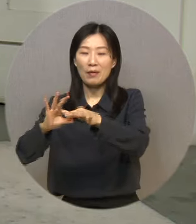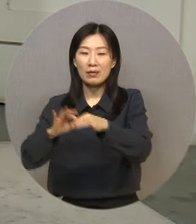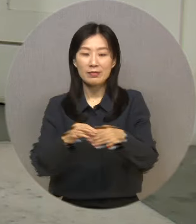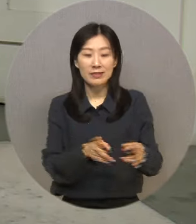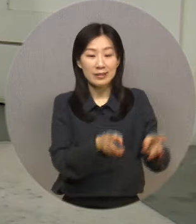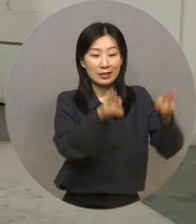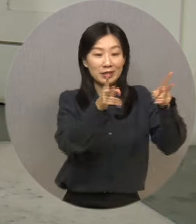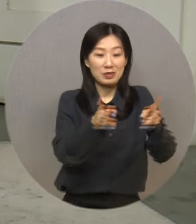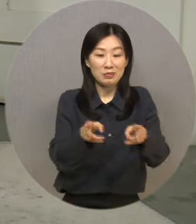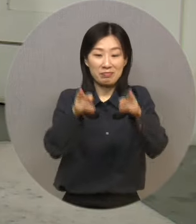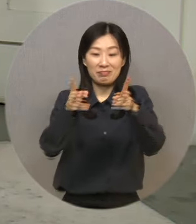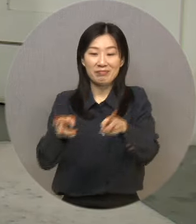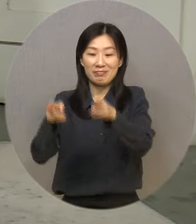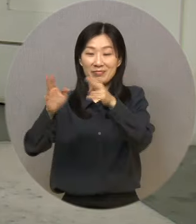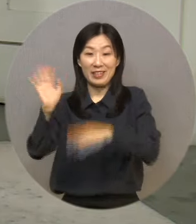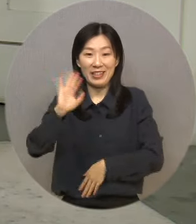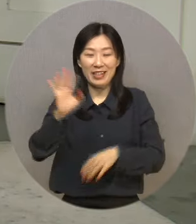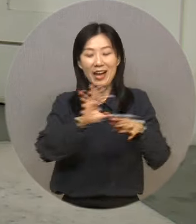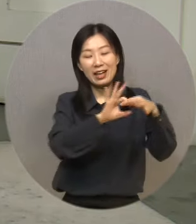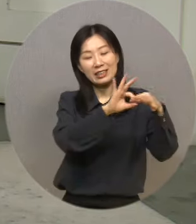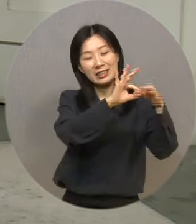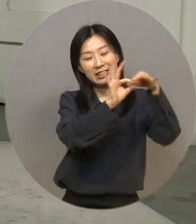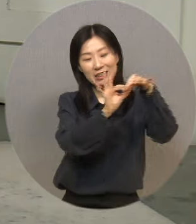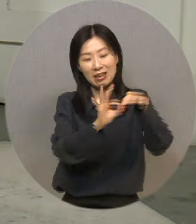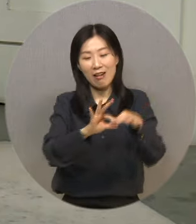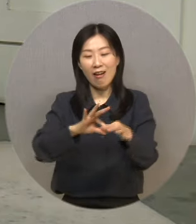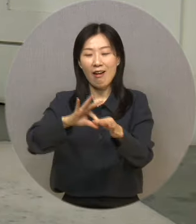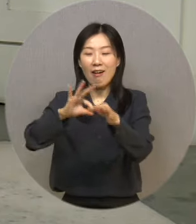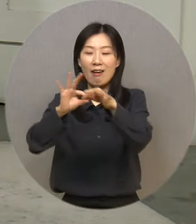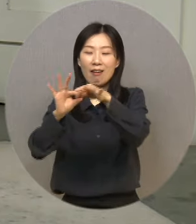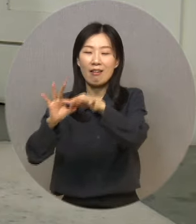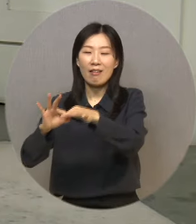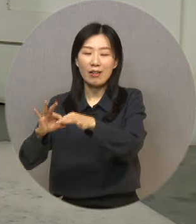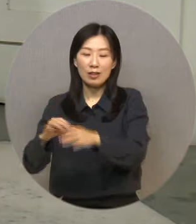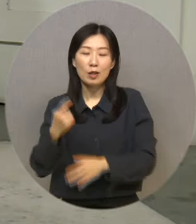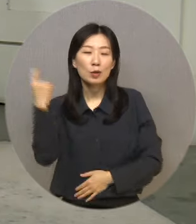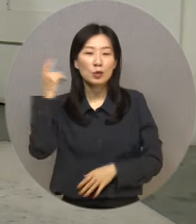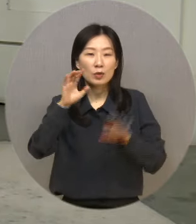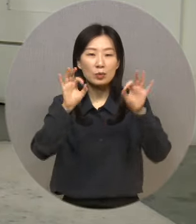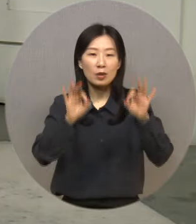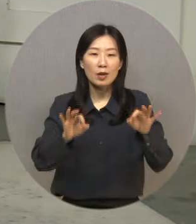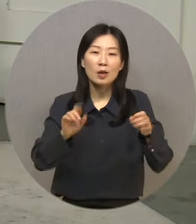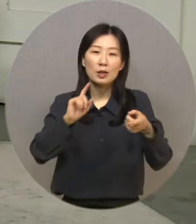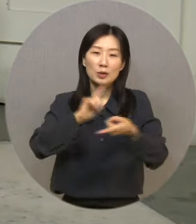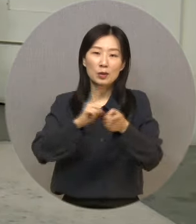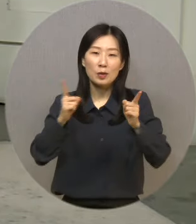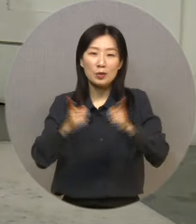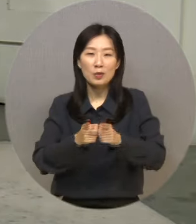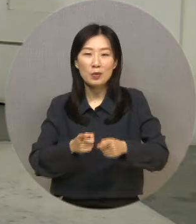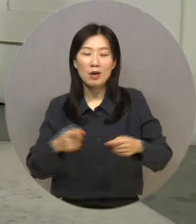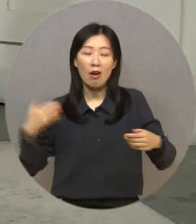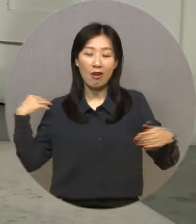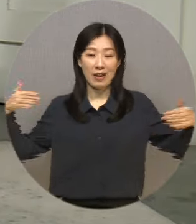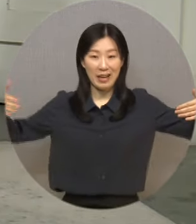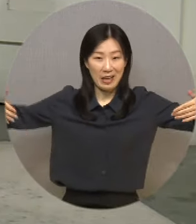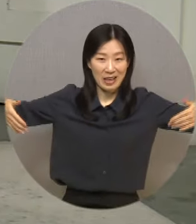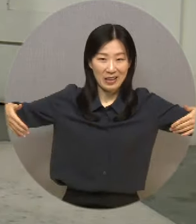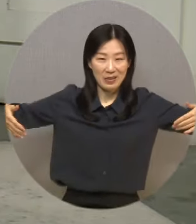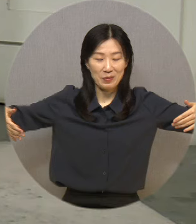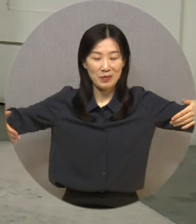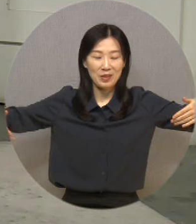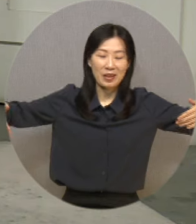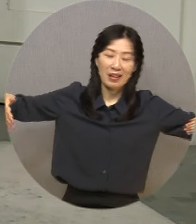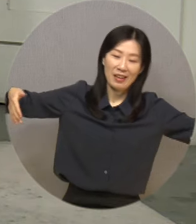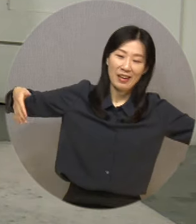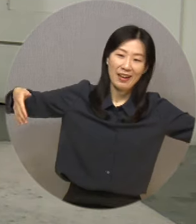아니라 이어지는 거야. 그러니까는 네. 저런 노래를 듣다 보면 서로 어깨 동무를 하고 같이 거기에 이제 이렇게 휩싸이게 돼요.